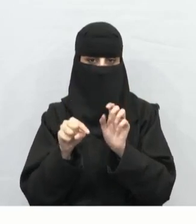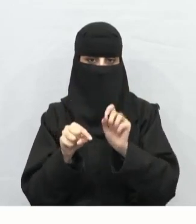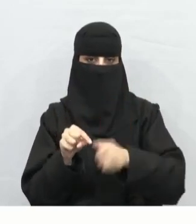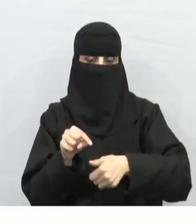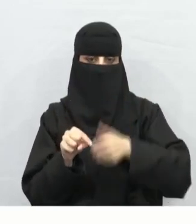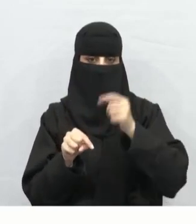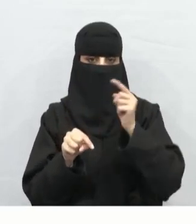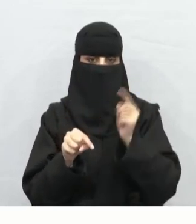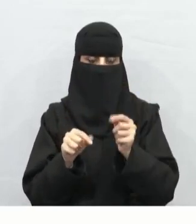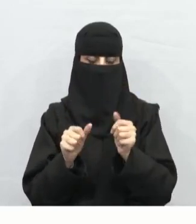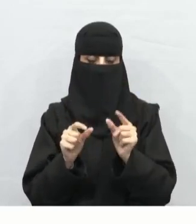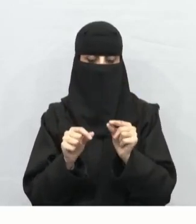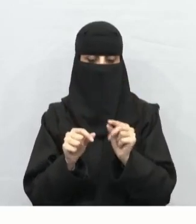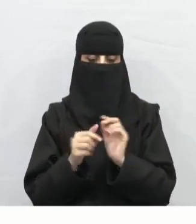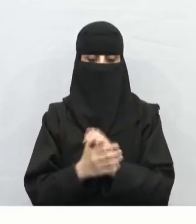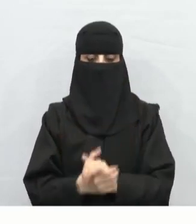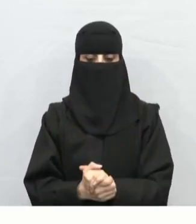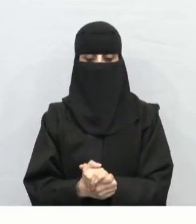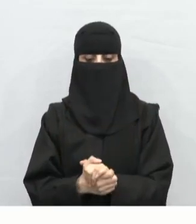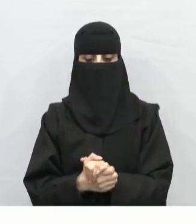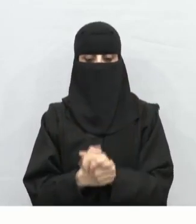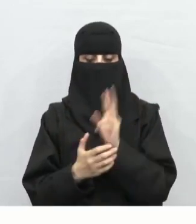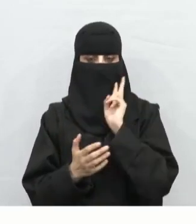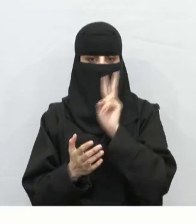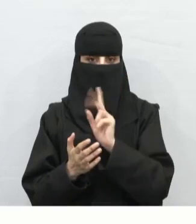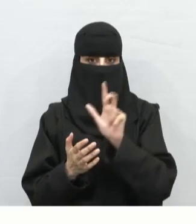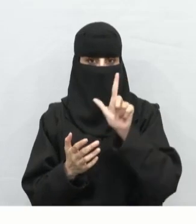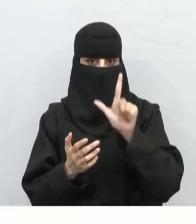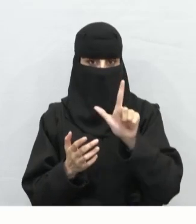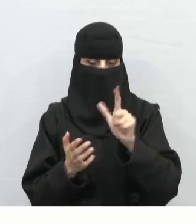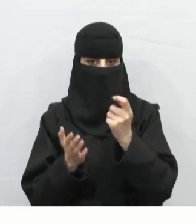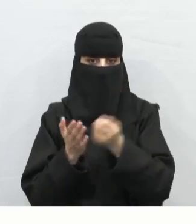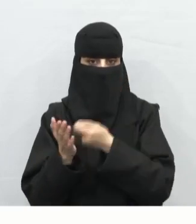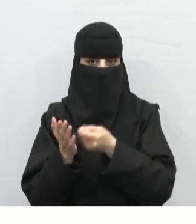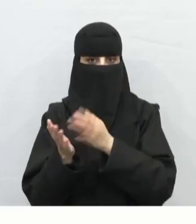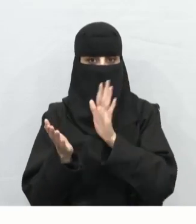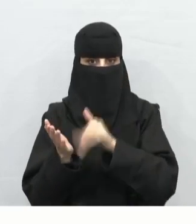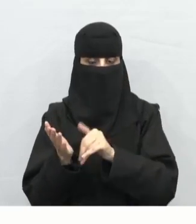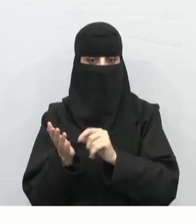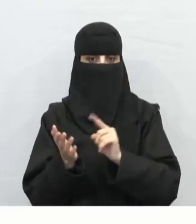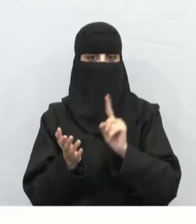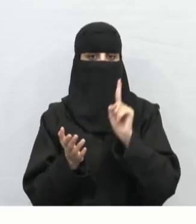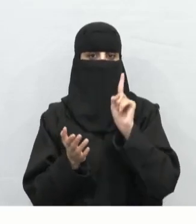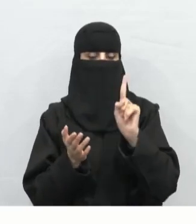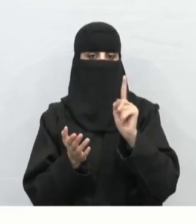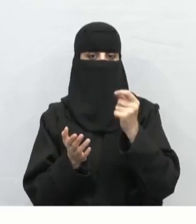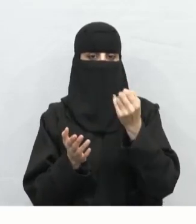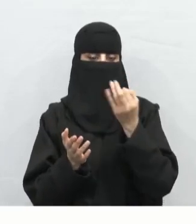هنا اللام كتبناها لكن لم ننطقها